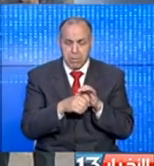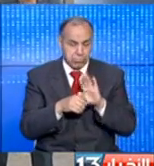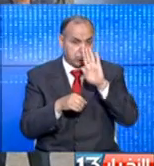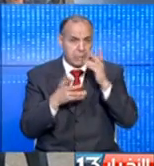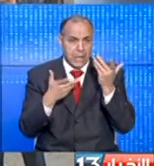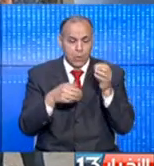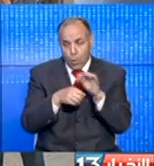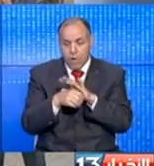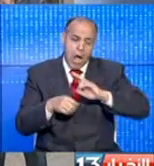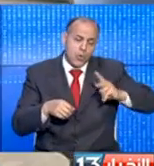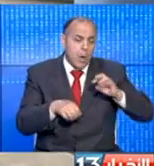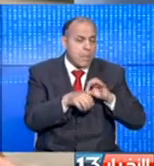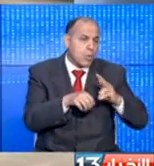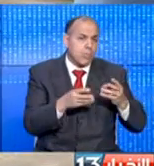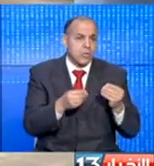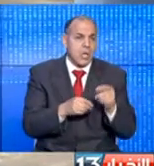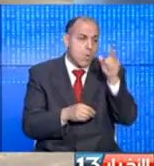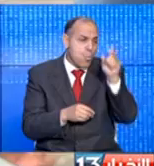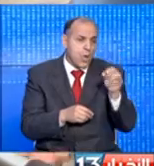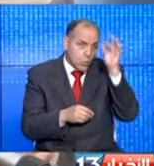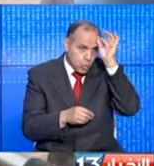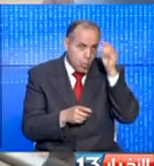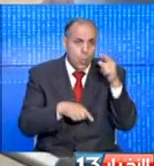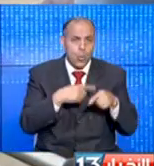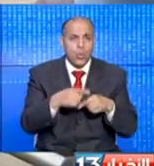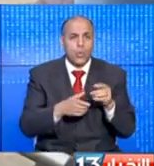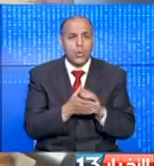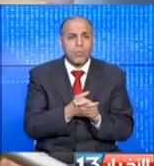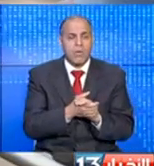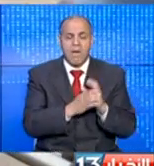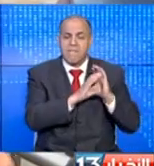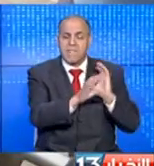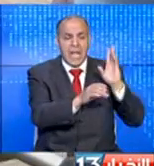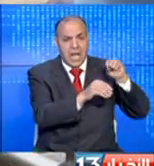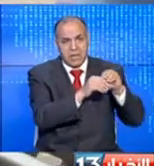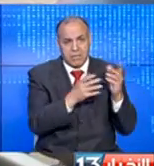حتى الكوفيرا، ثم حاجات اخرى زي المواطن النهار كل يعني يركب الحافله